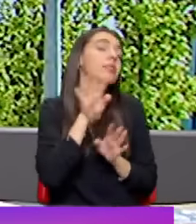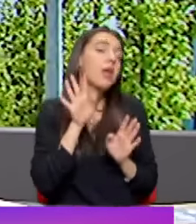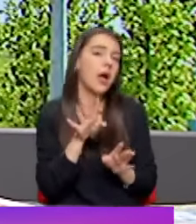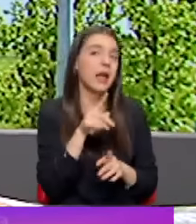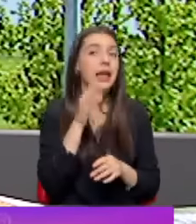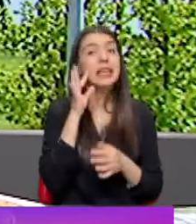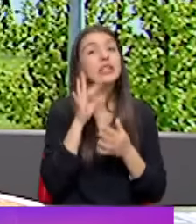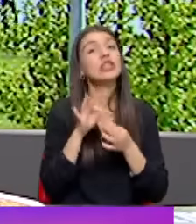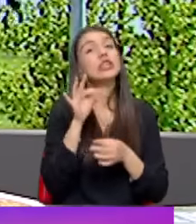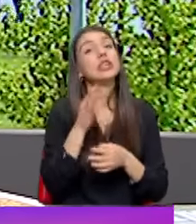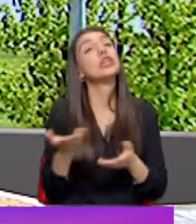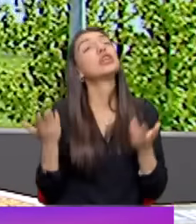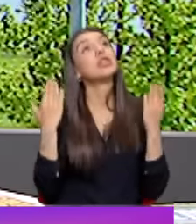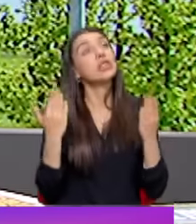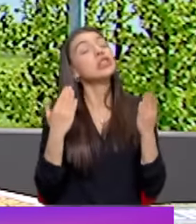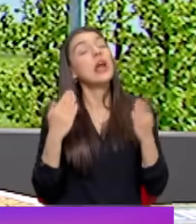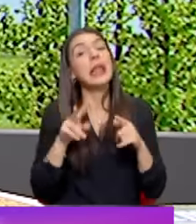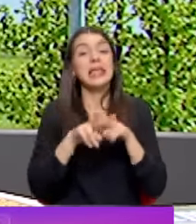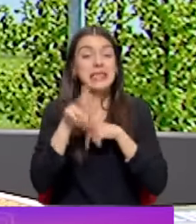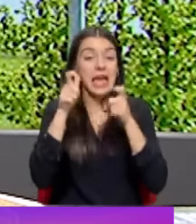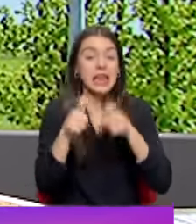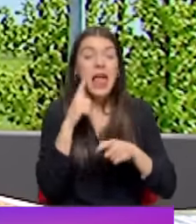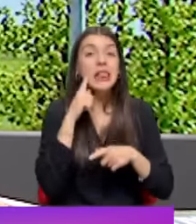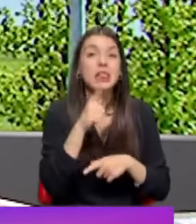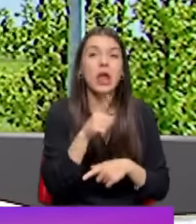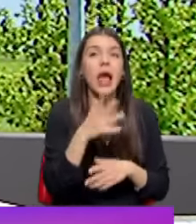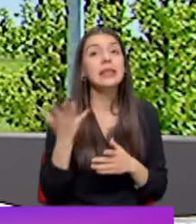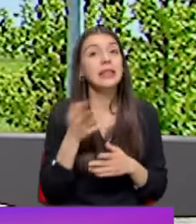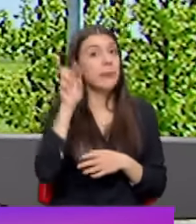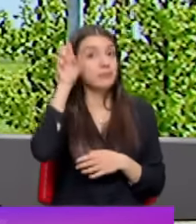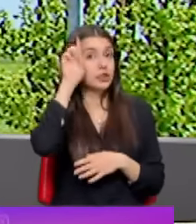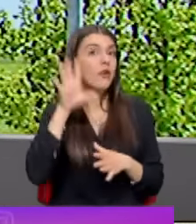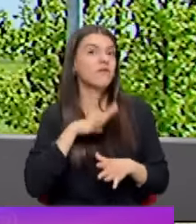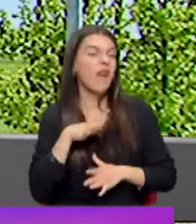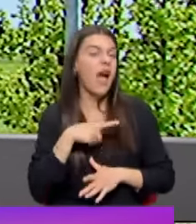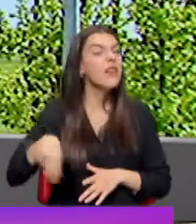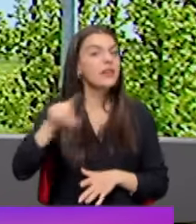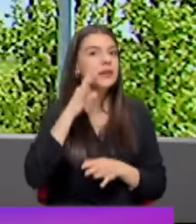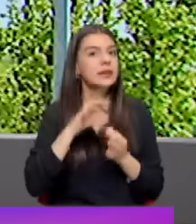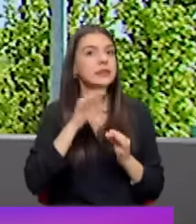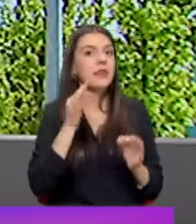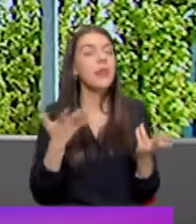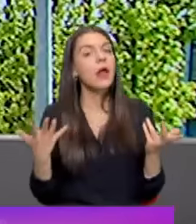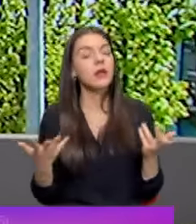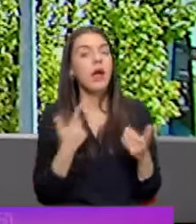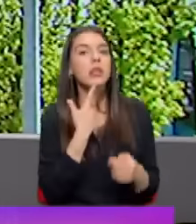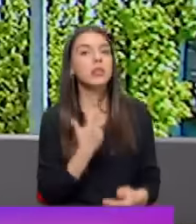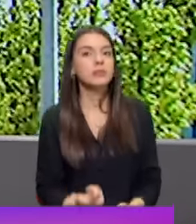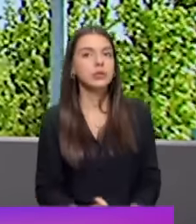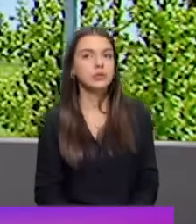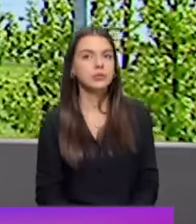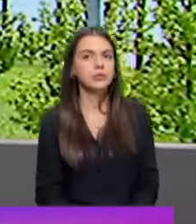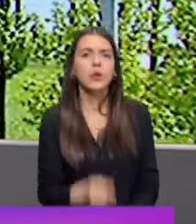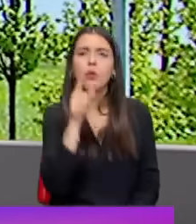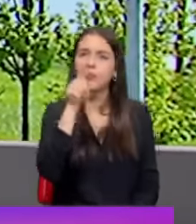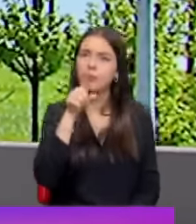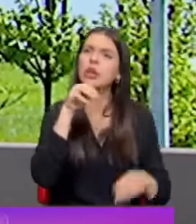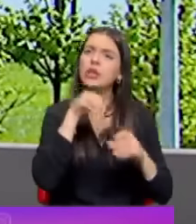İnşallah yerel imkanlarımız içerisinde yeteri kadar psikolog bulunuyordur demiş. Demek istediğim başlığını atmış. Bununla